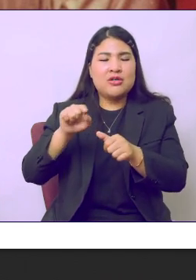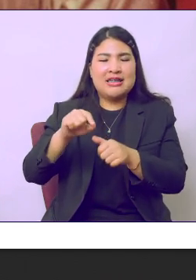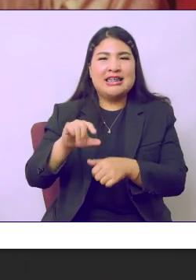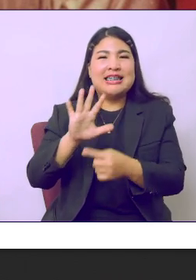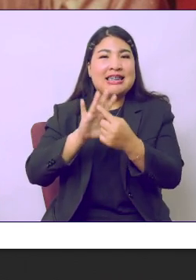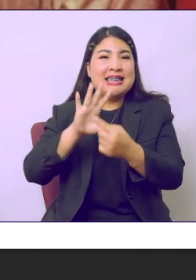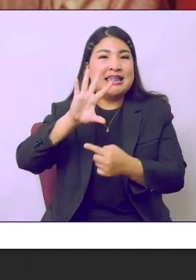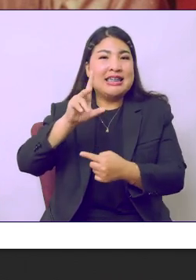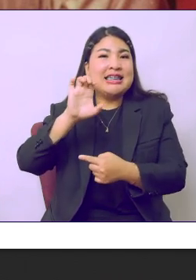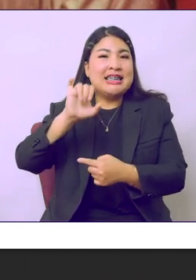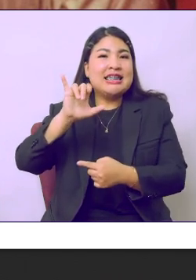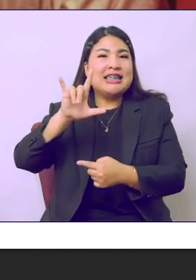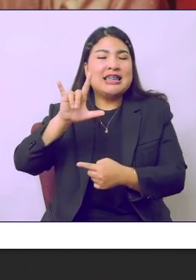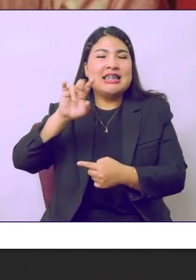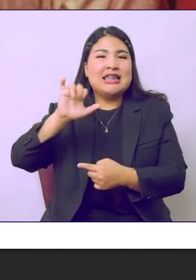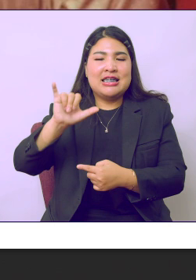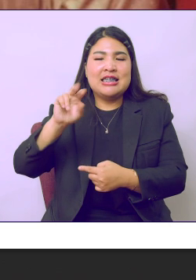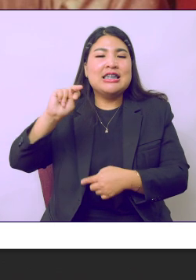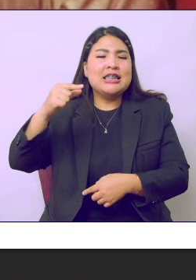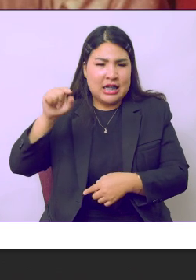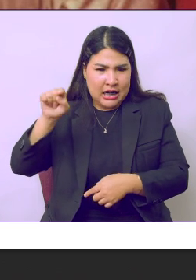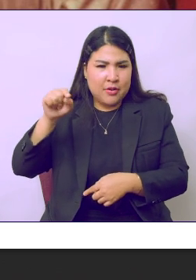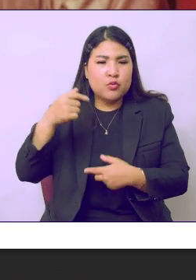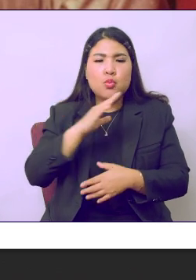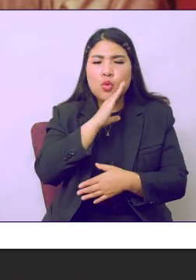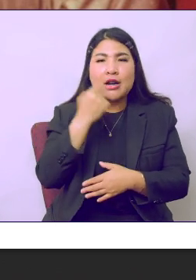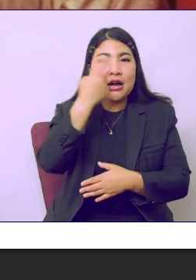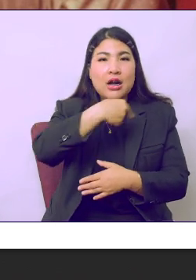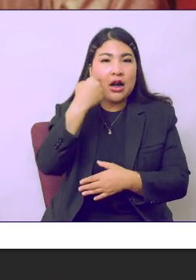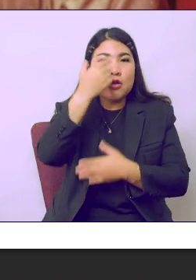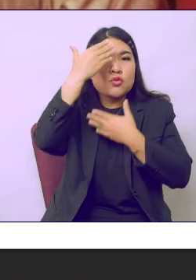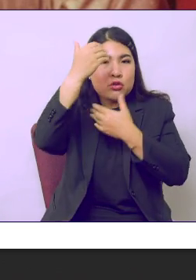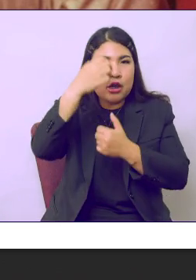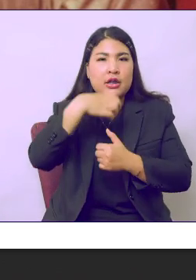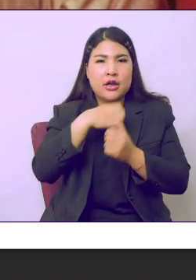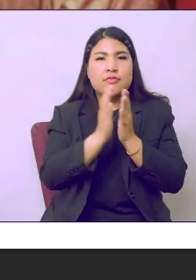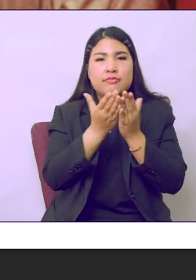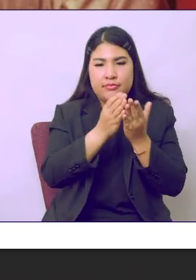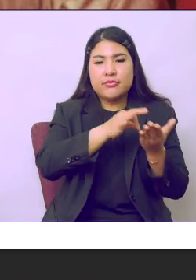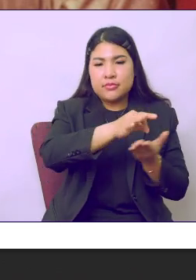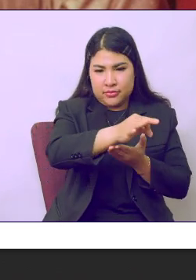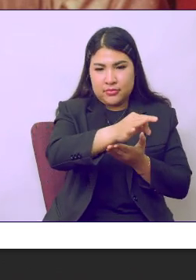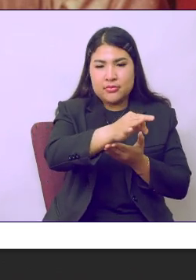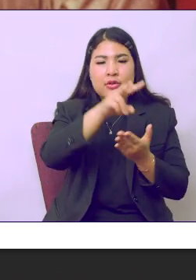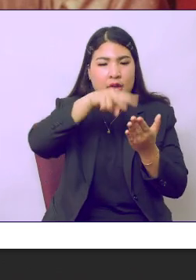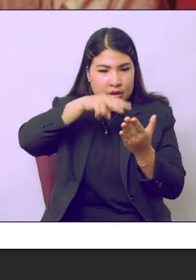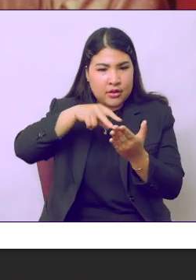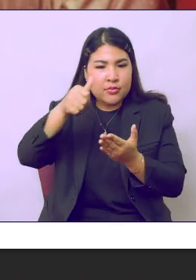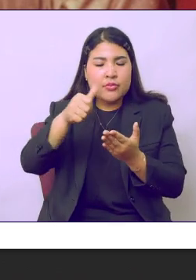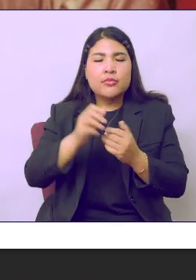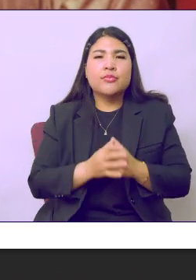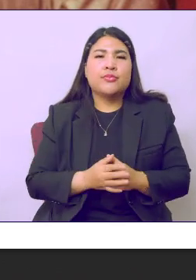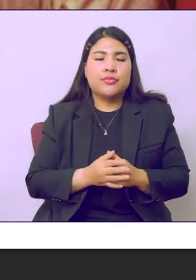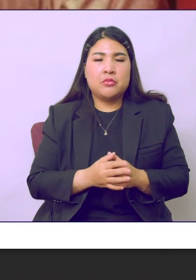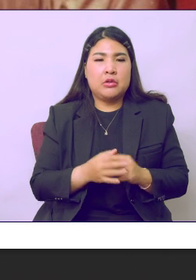หัวใจแห่งโยคะนะครับแปลเป็นไทยและนะครับถ้าสนใจก็ลองซื้ออ่านนะครับก็คืออ่าท่านก็ยังบอกนะว่า